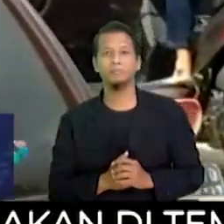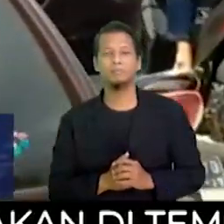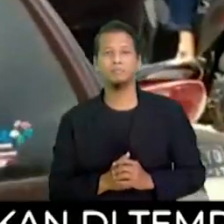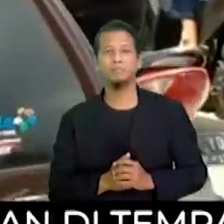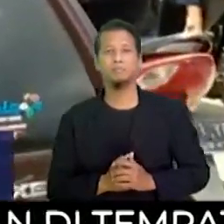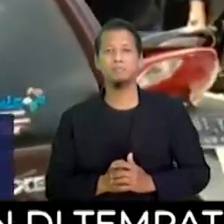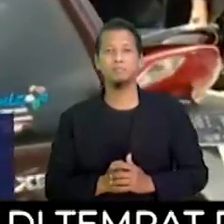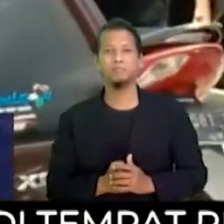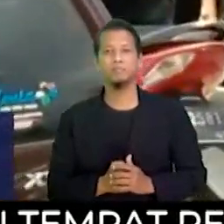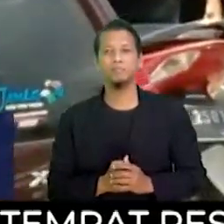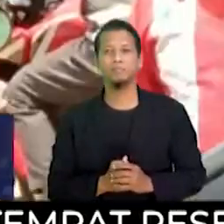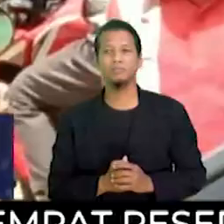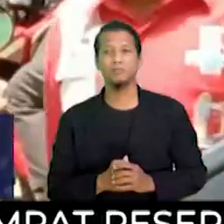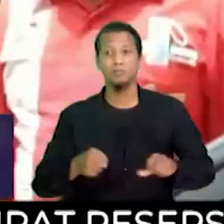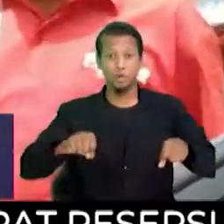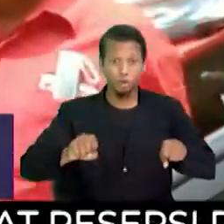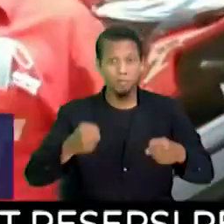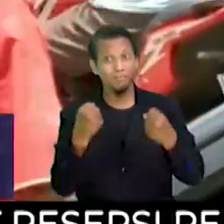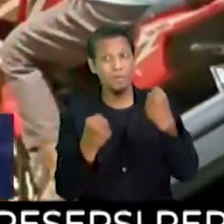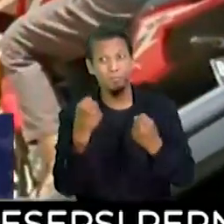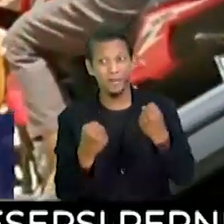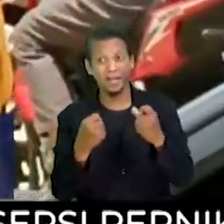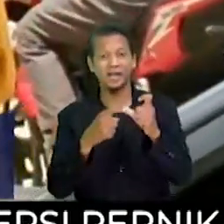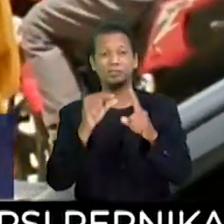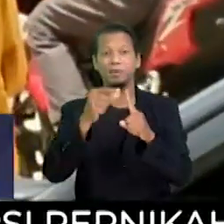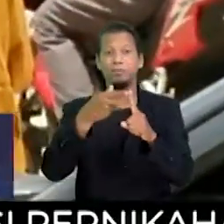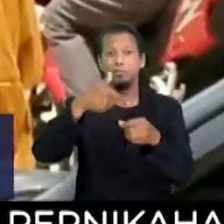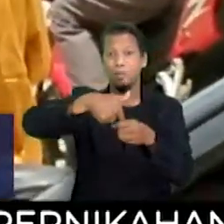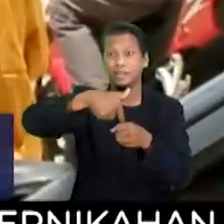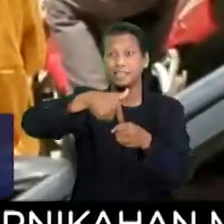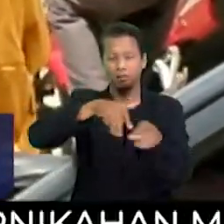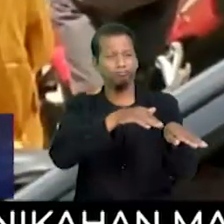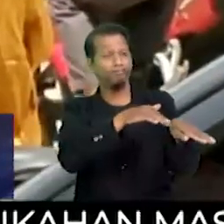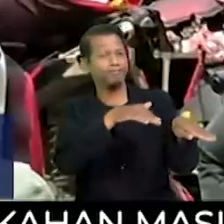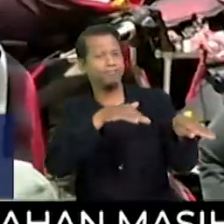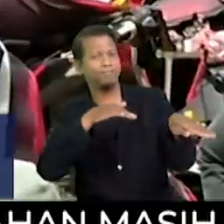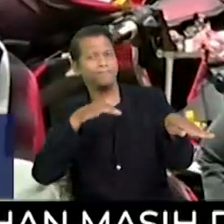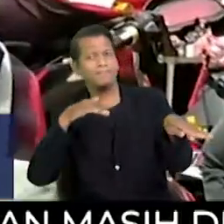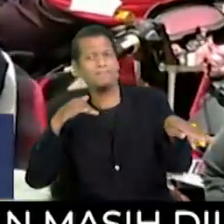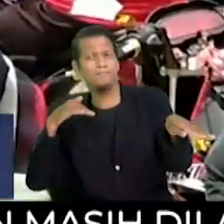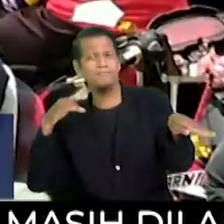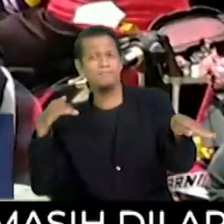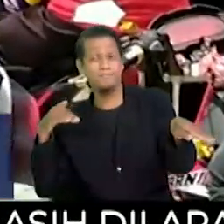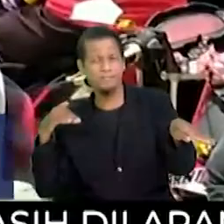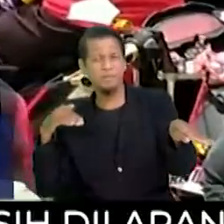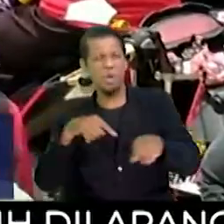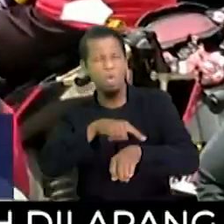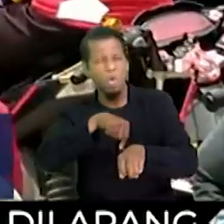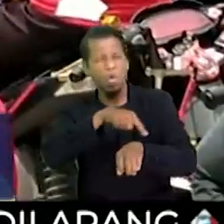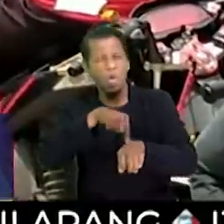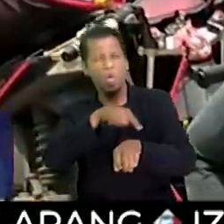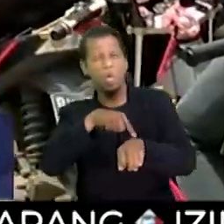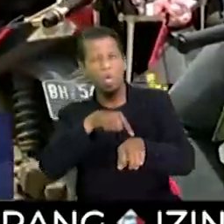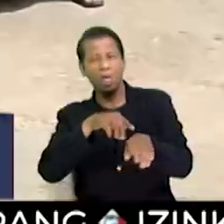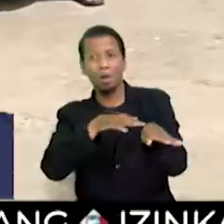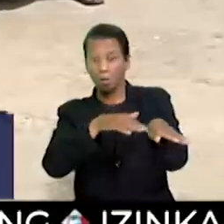Ratusan kendaraan antri di sebuah SPBU di kawasan Nusa Indah Jalan Patimura, Jambi. Antrian kendaraan bahkan hingga ke jalan